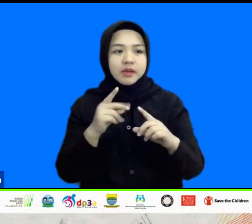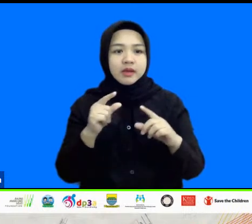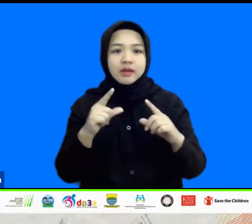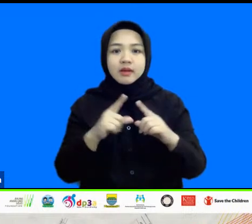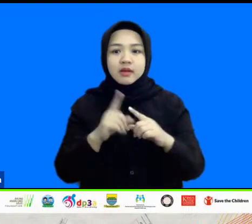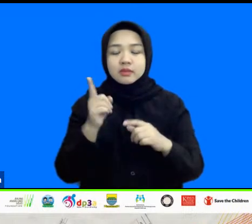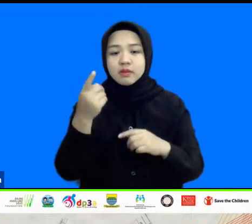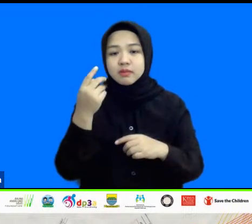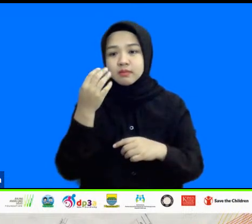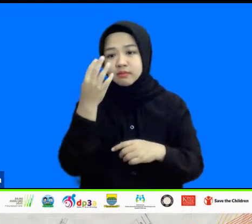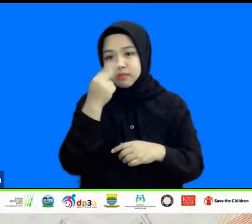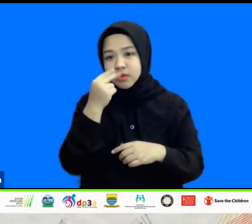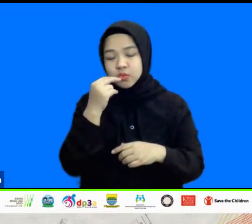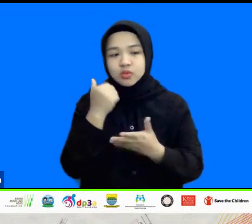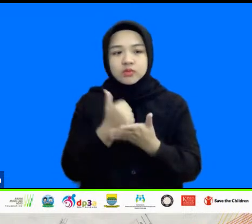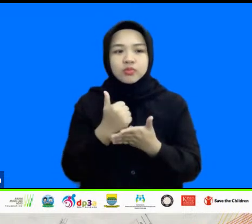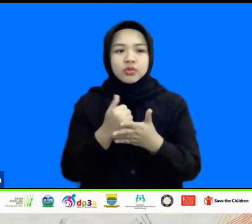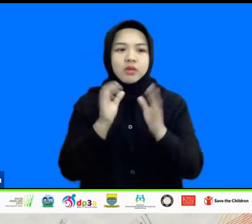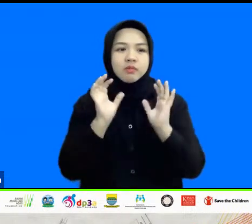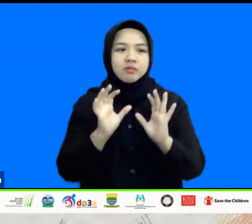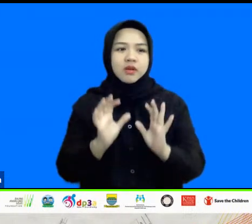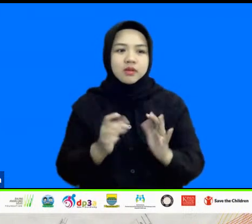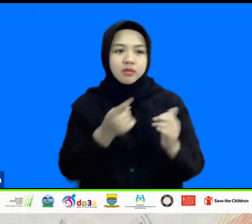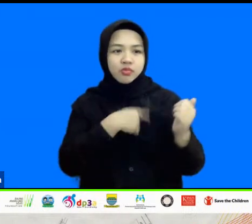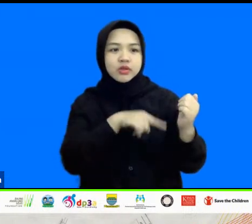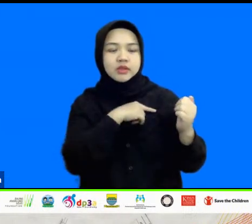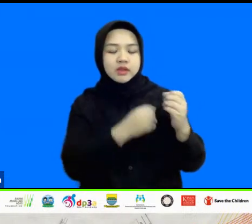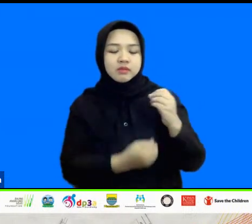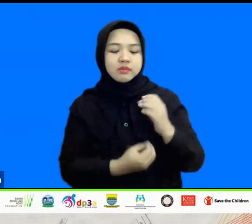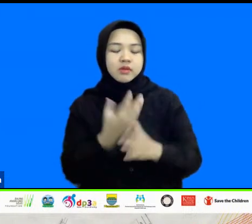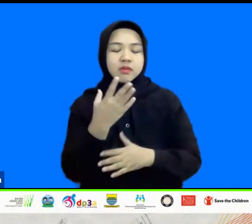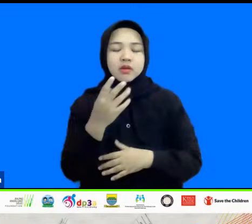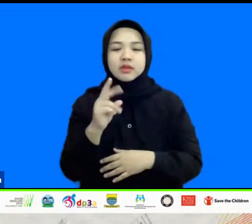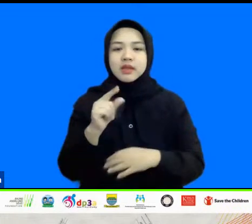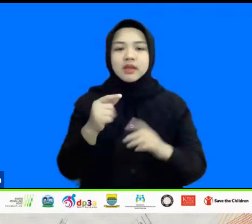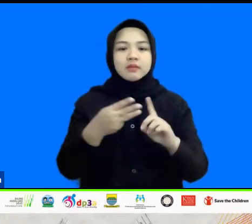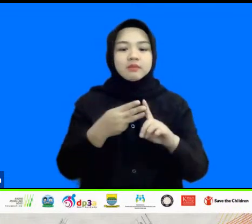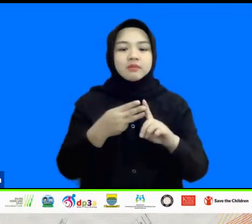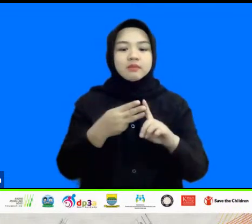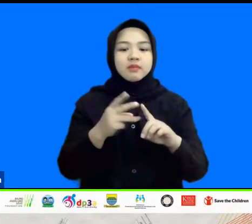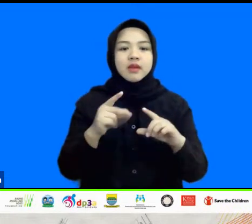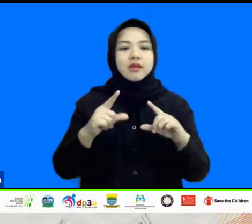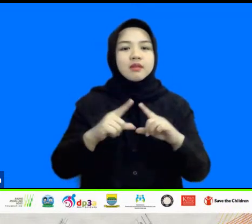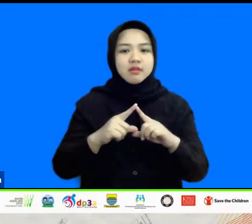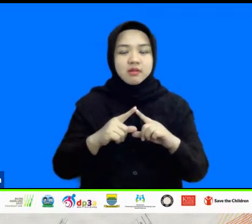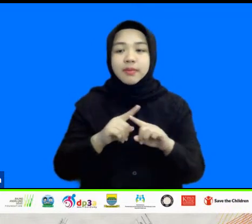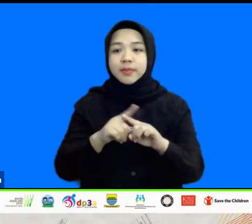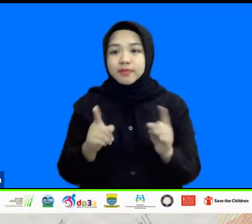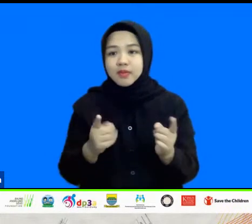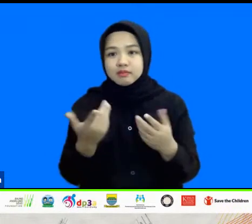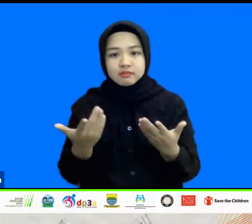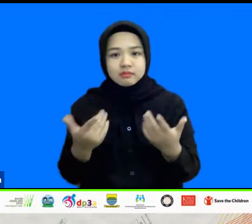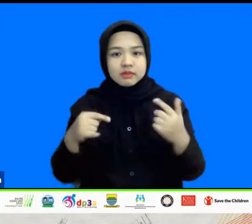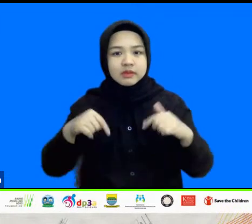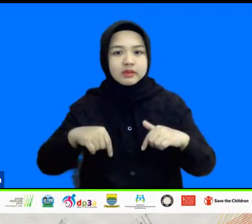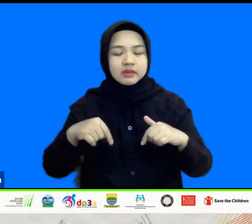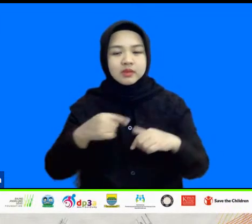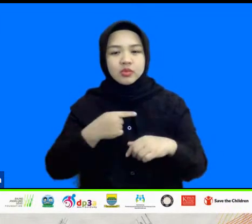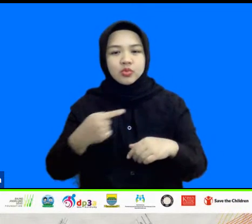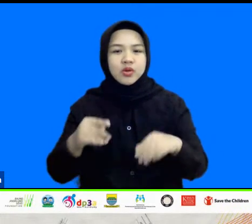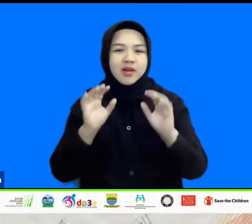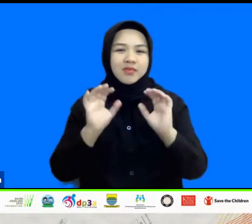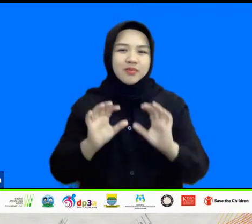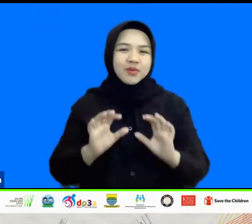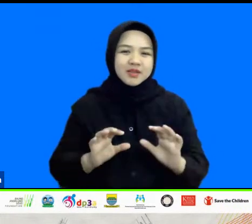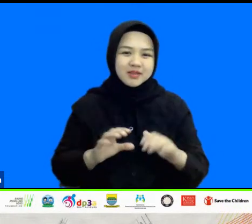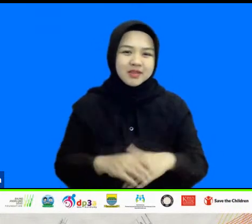sebetulnya banyak potensi yang bisa dikembangkan untuk menjadi RBRA mudah-mudahan. Cuma memang ini borangnya banyak sekali Bu